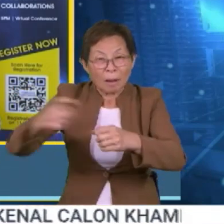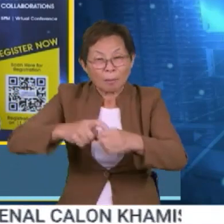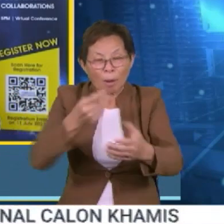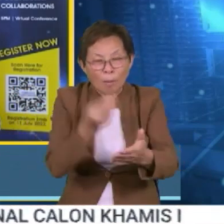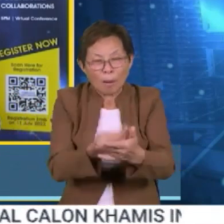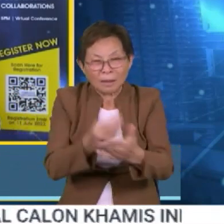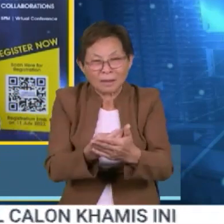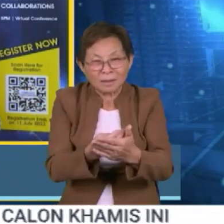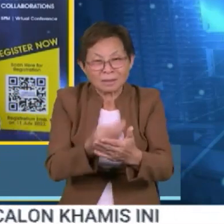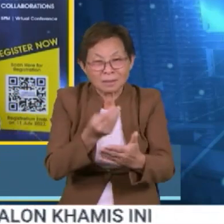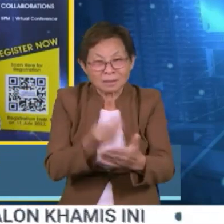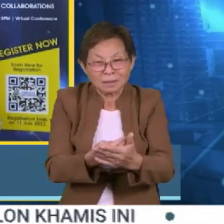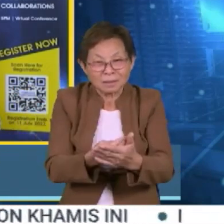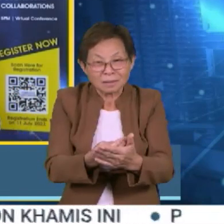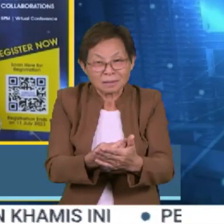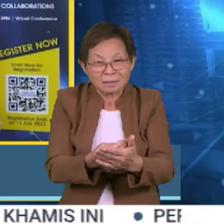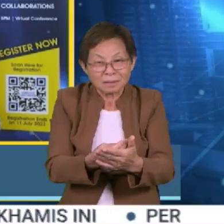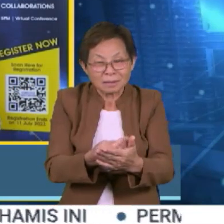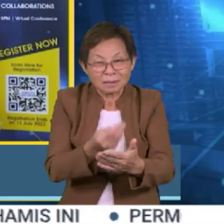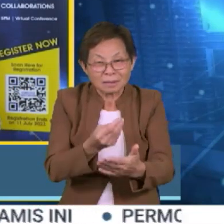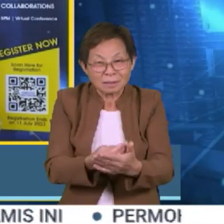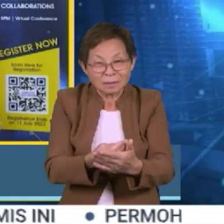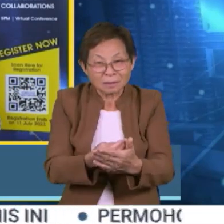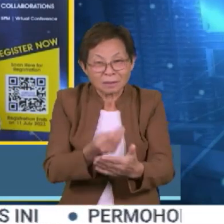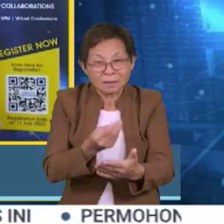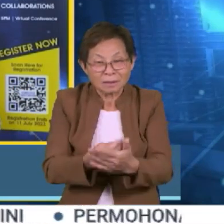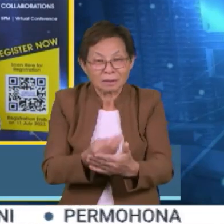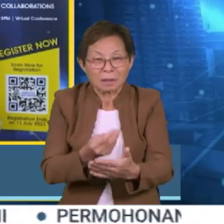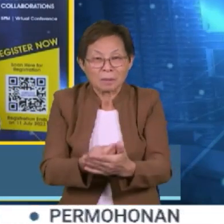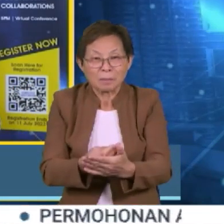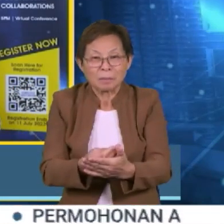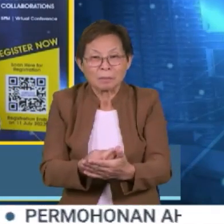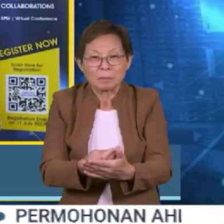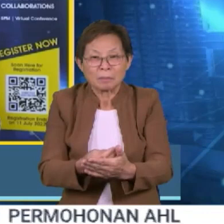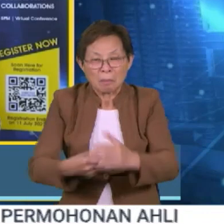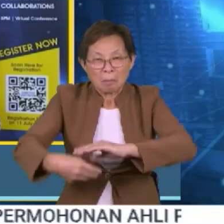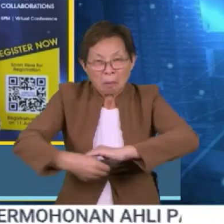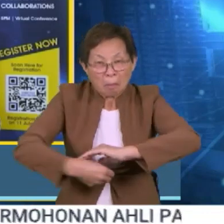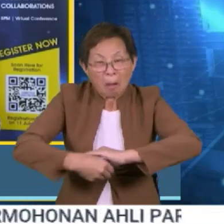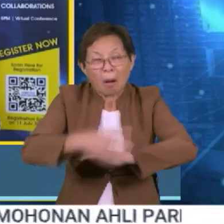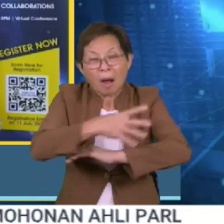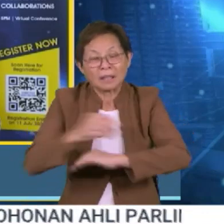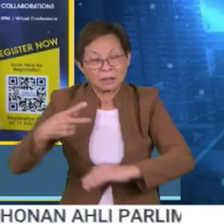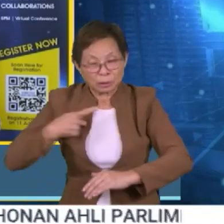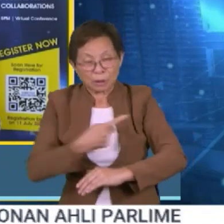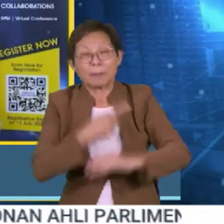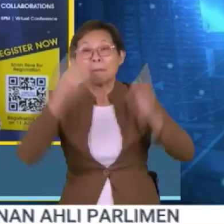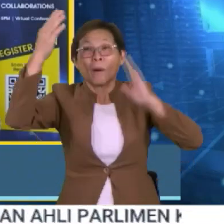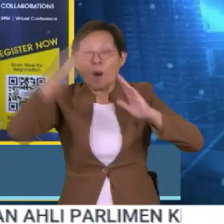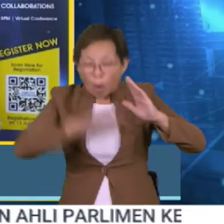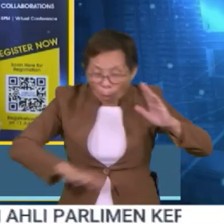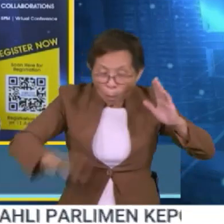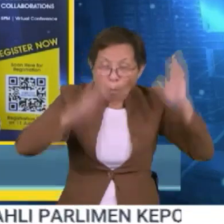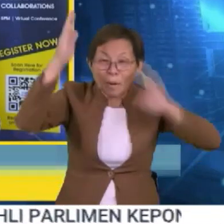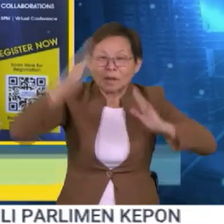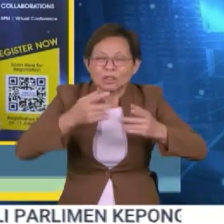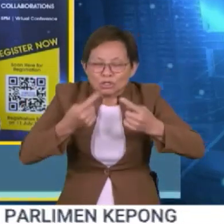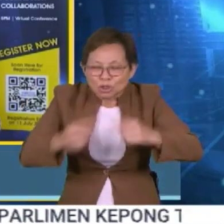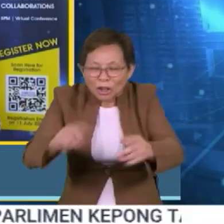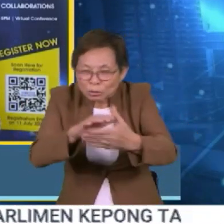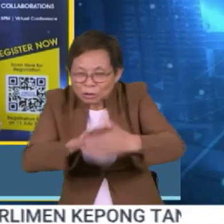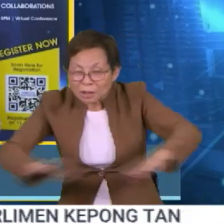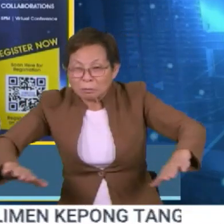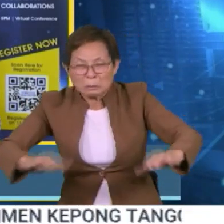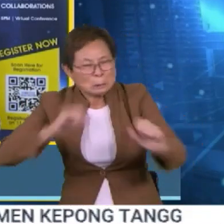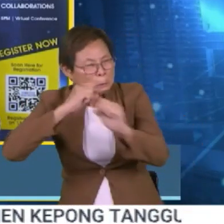haram dan penyelenggaraan terorisme semasa kita sebagai negara terus menghadapkan lingkungan